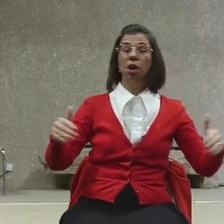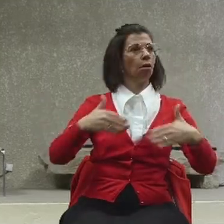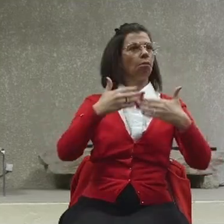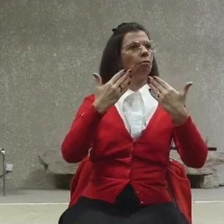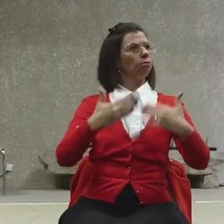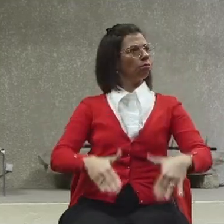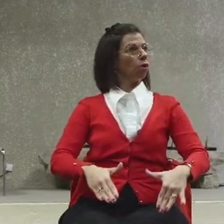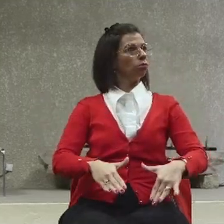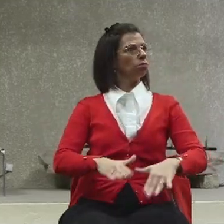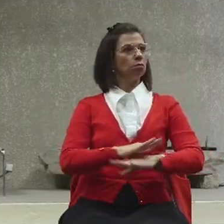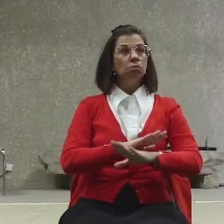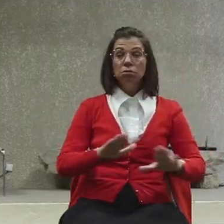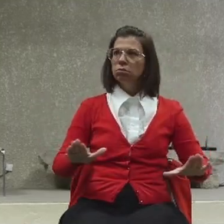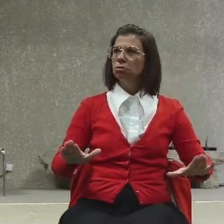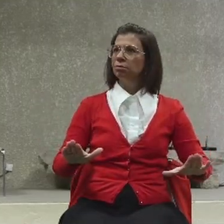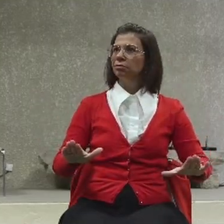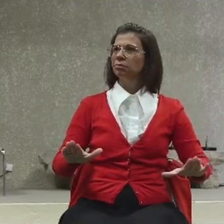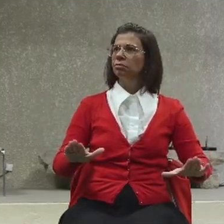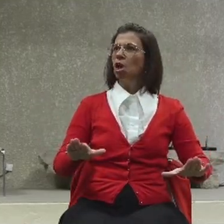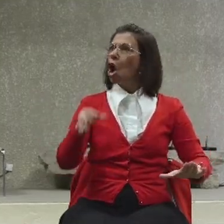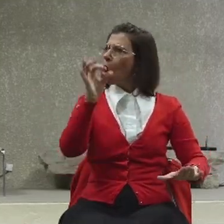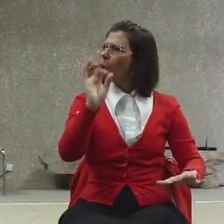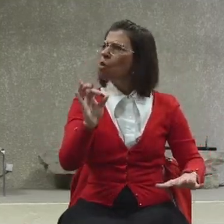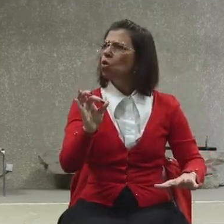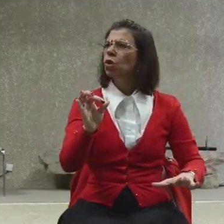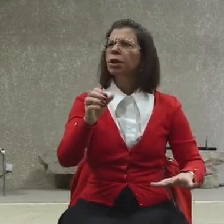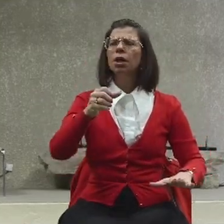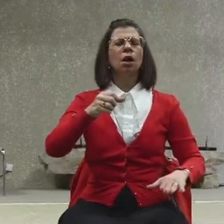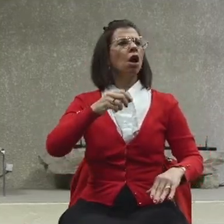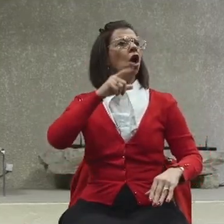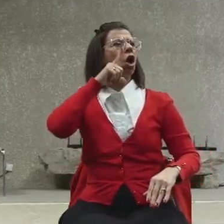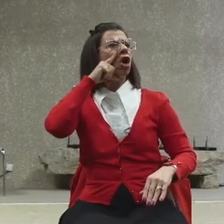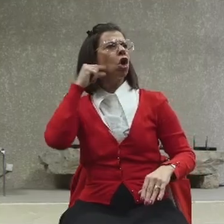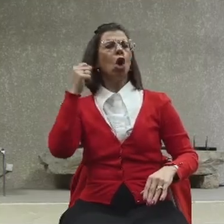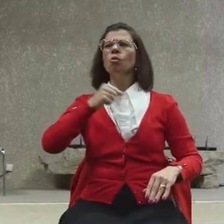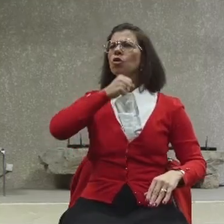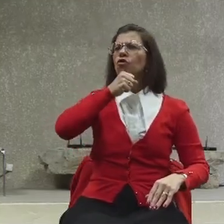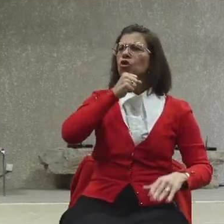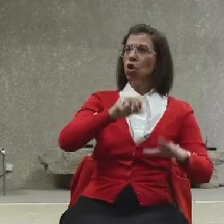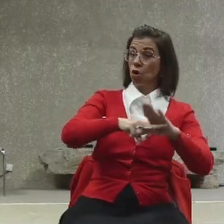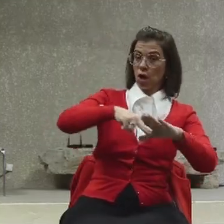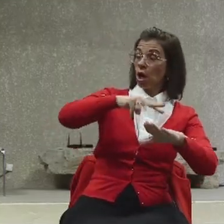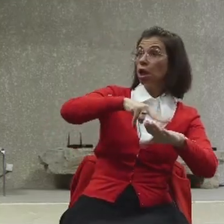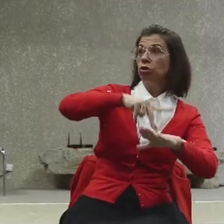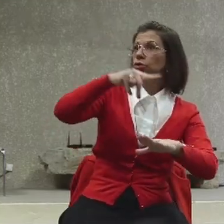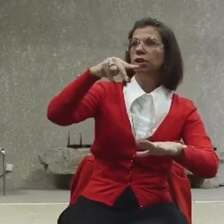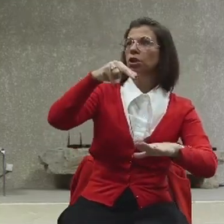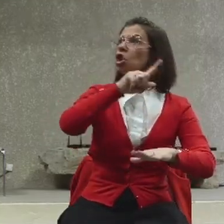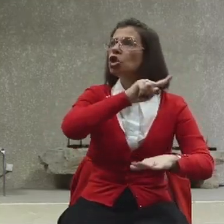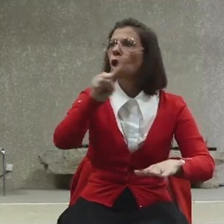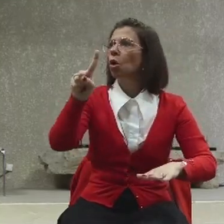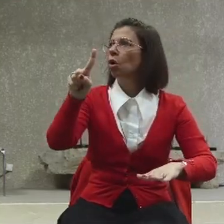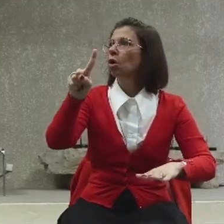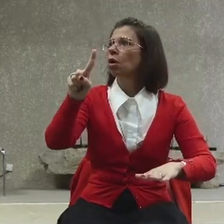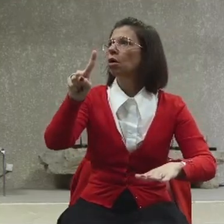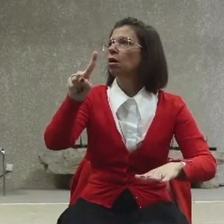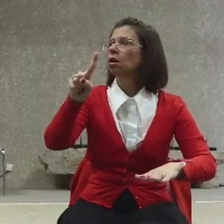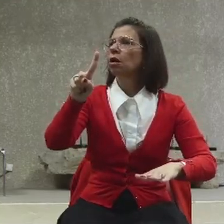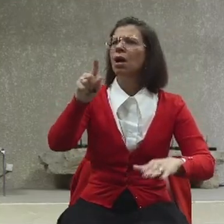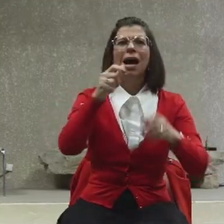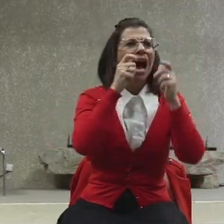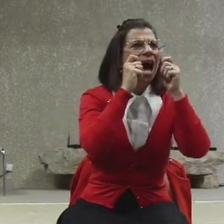mort. Nous l'ensevelissons. Et parfois, pour plaisanter aussi un petit peu,